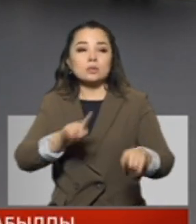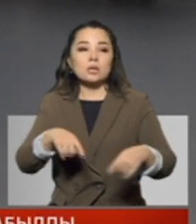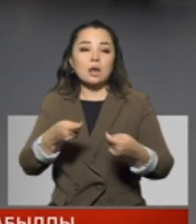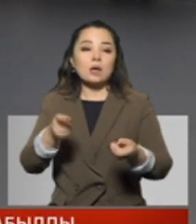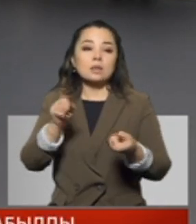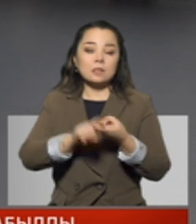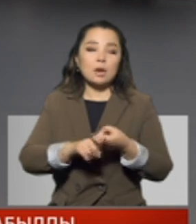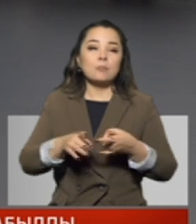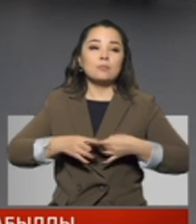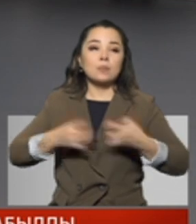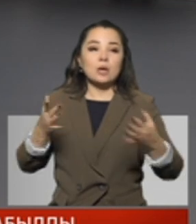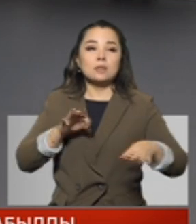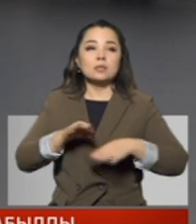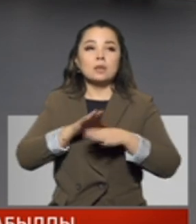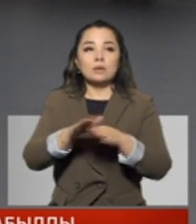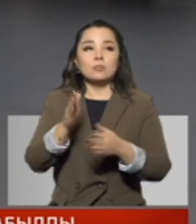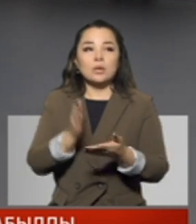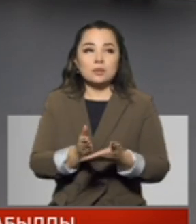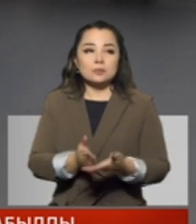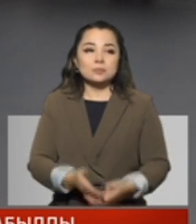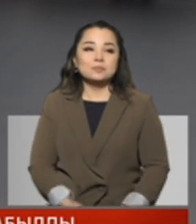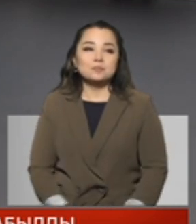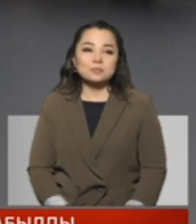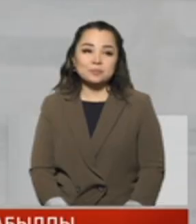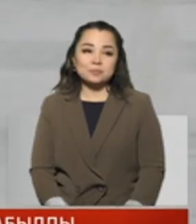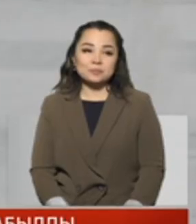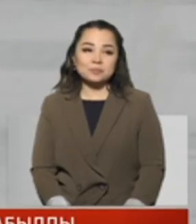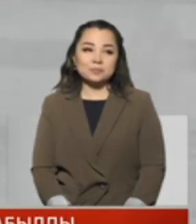орай мерекелік шара өтті.